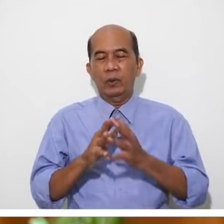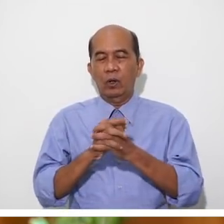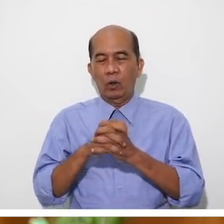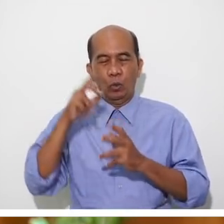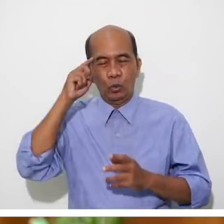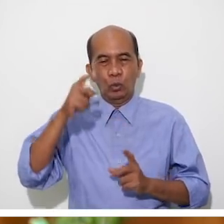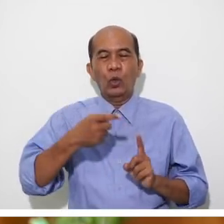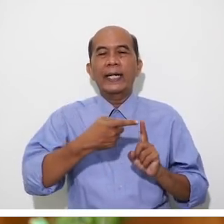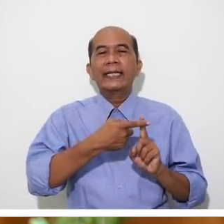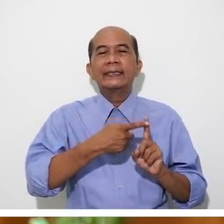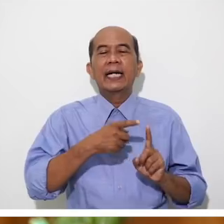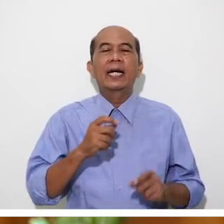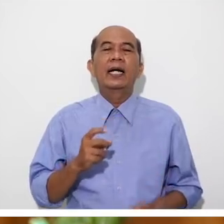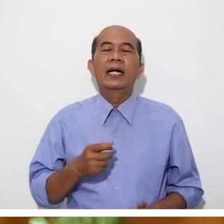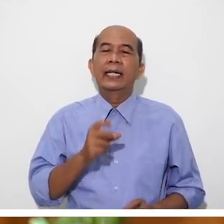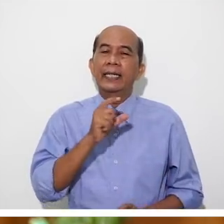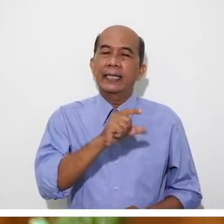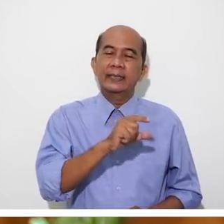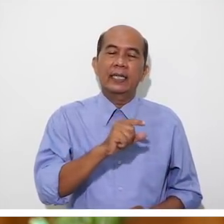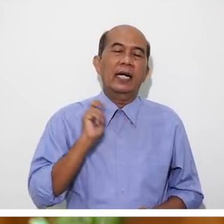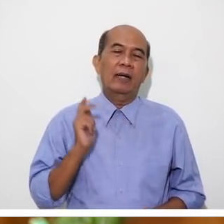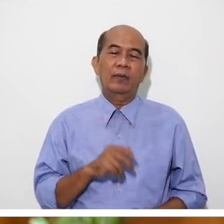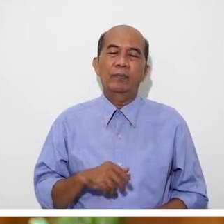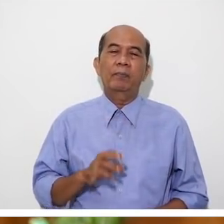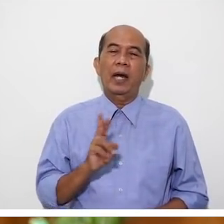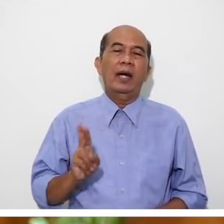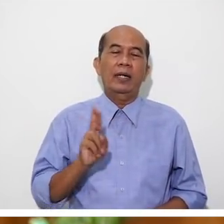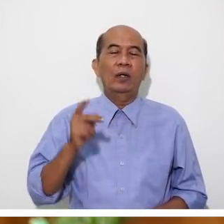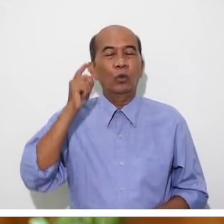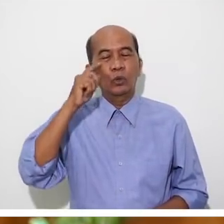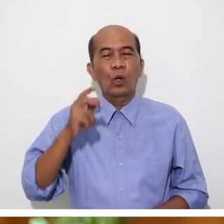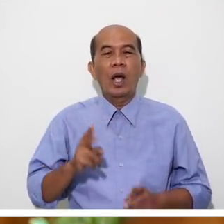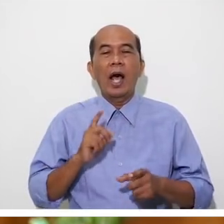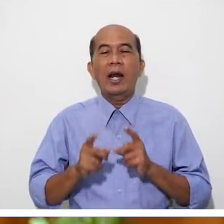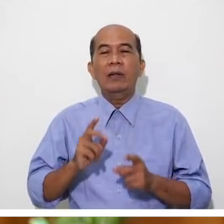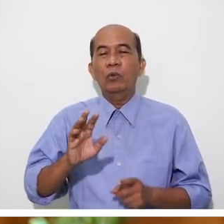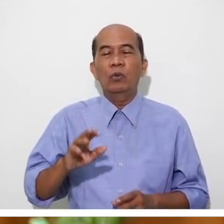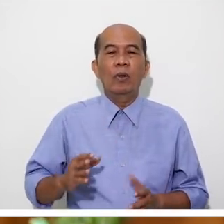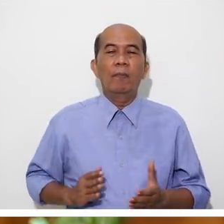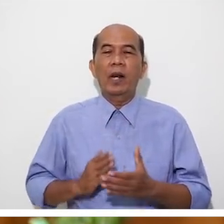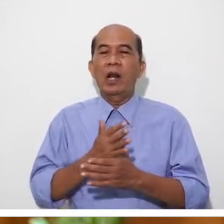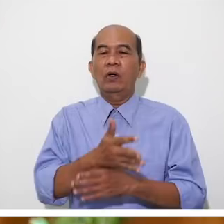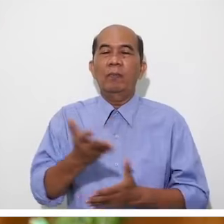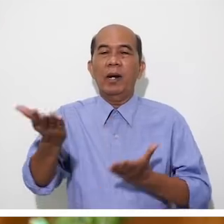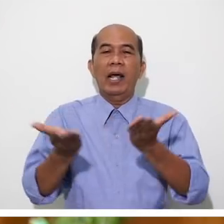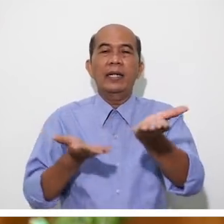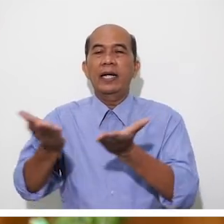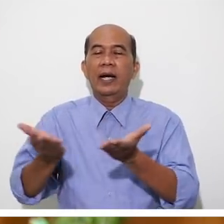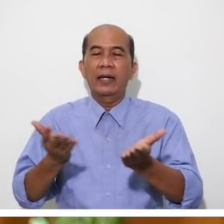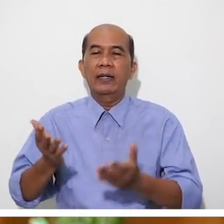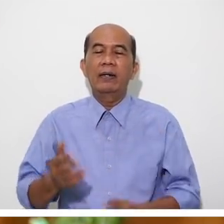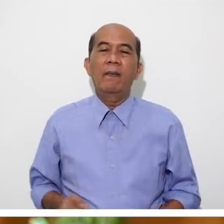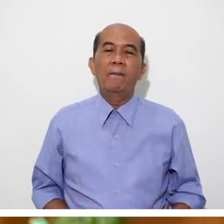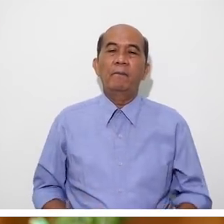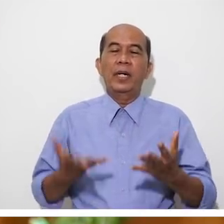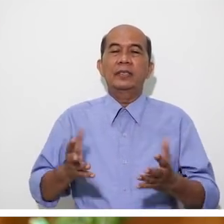kami masing-masing. Tuhan, pakai gereja kami untuk jadi alat-Mu, sehingga melalui pelayanan gereja kami, banyak